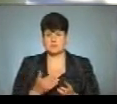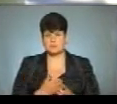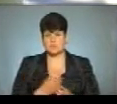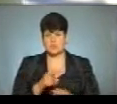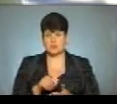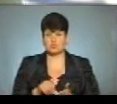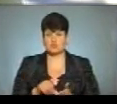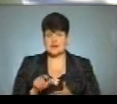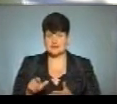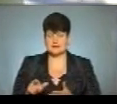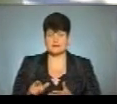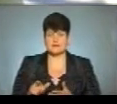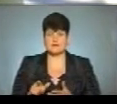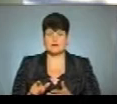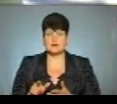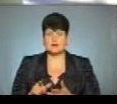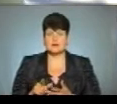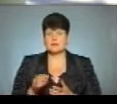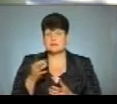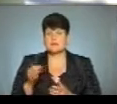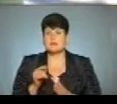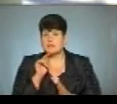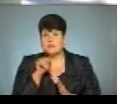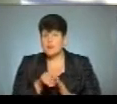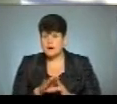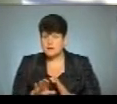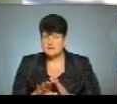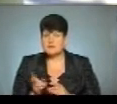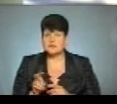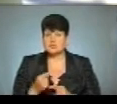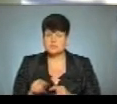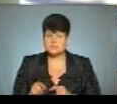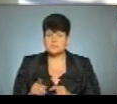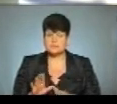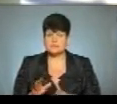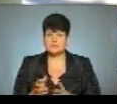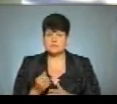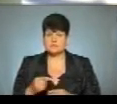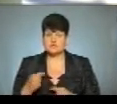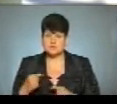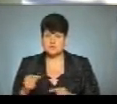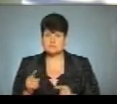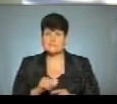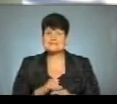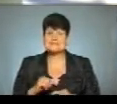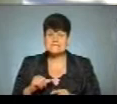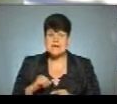тих учасників, яких відчили, сказали, ви туди не пхайтеся, ви прийдете іншим разом, ми для вас щось іншим знайдемо, щоб вони